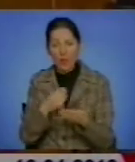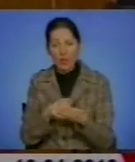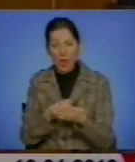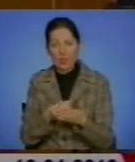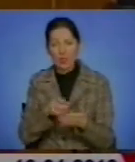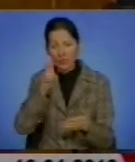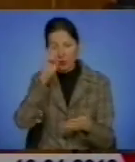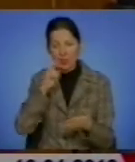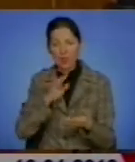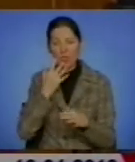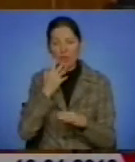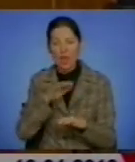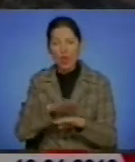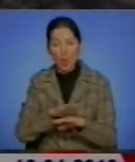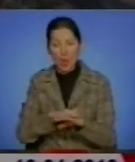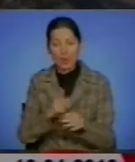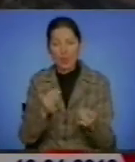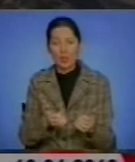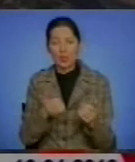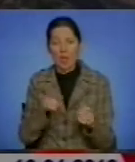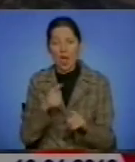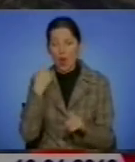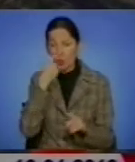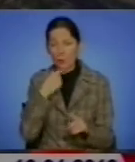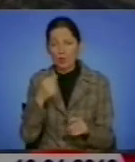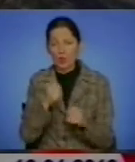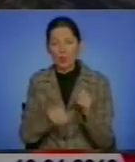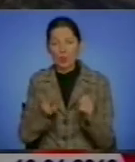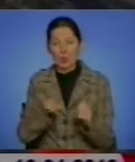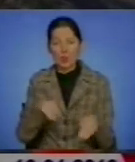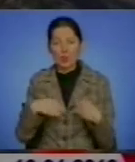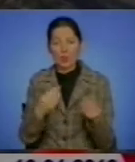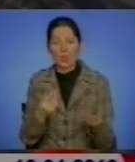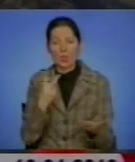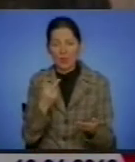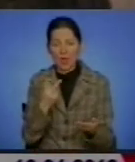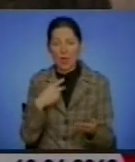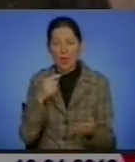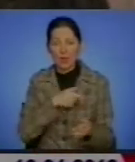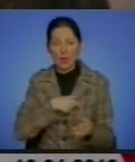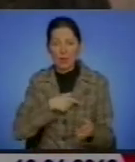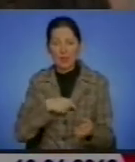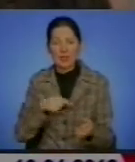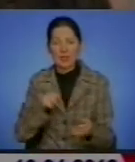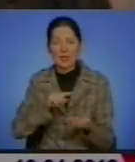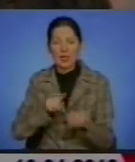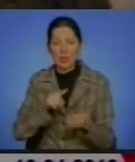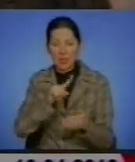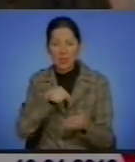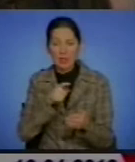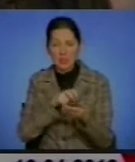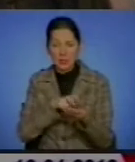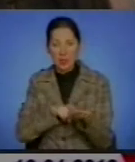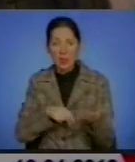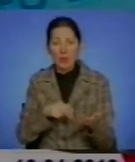Олексій Кайда особисто щоп'ятниці подає два депутатських запити. Серед них – повернення у Тернопільське депо львівським автозаводом двох